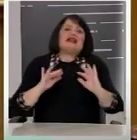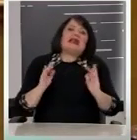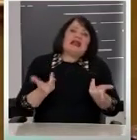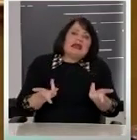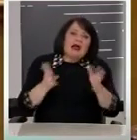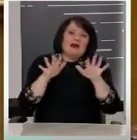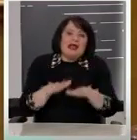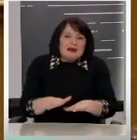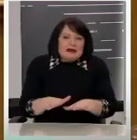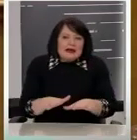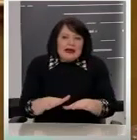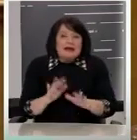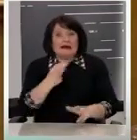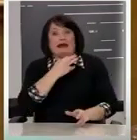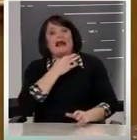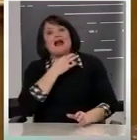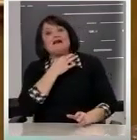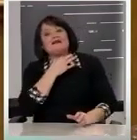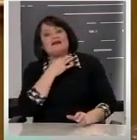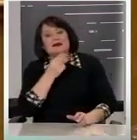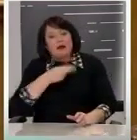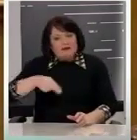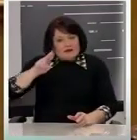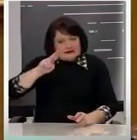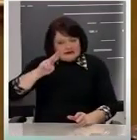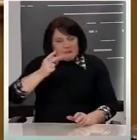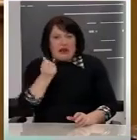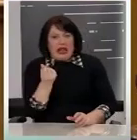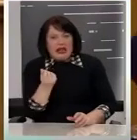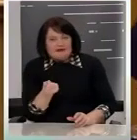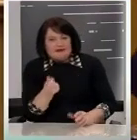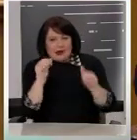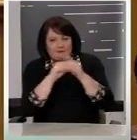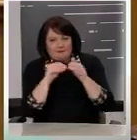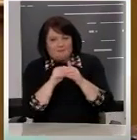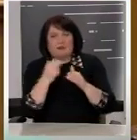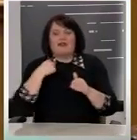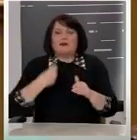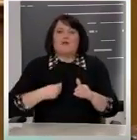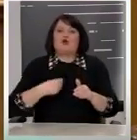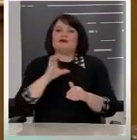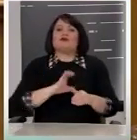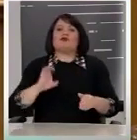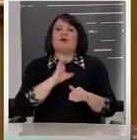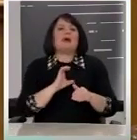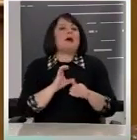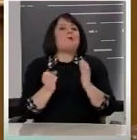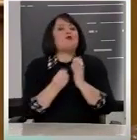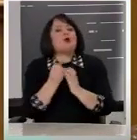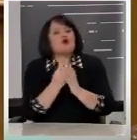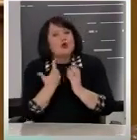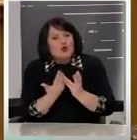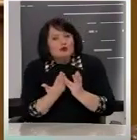ανεργίας, αν χρειάζεται να έχουμε μια αύξηση των πόρων που επενδύονται σε δημόσια ευρωπαϊκά αγαθά,